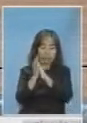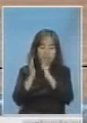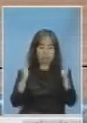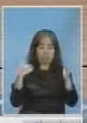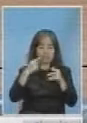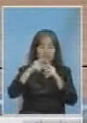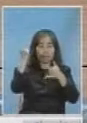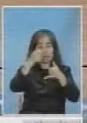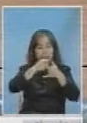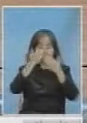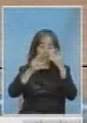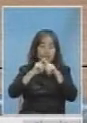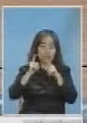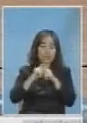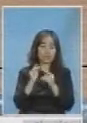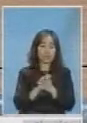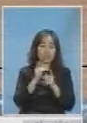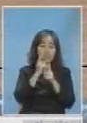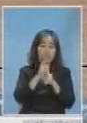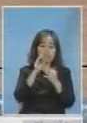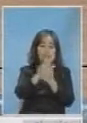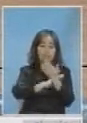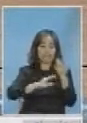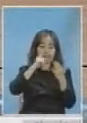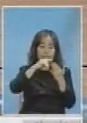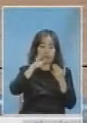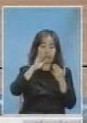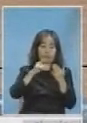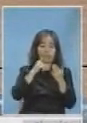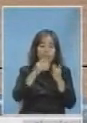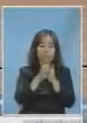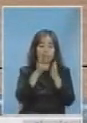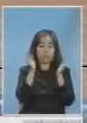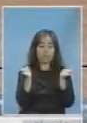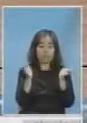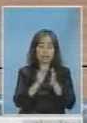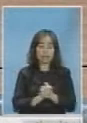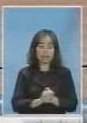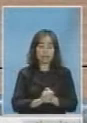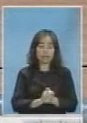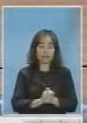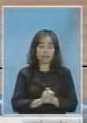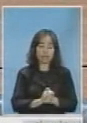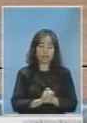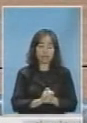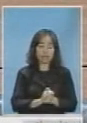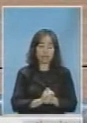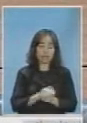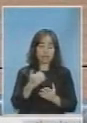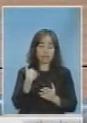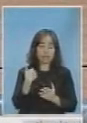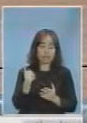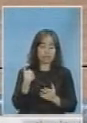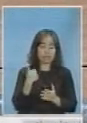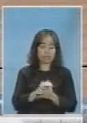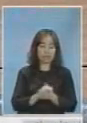ส่วนของราชการทุกภาคส่วนของประเทศได้กว้างขวางเท่ากับกอรมน.ซึ่งมีหน่วย